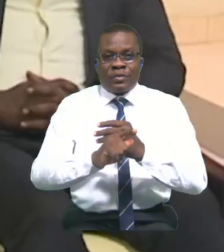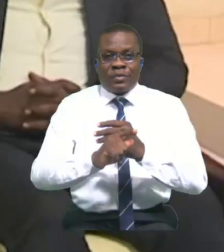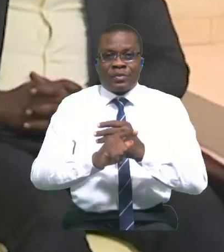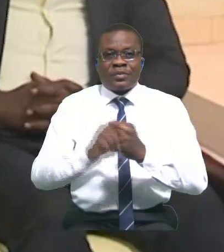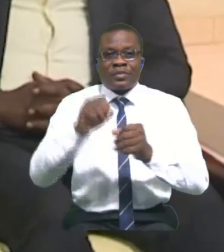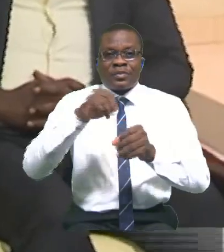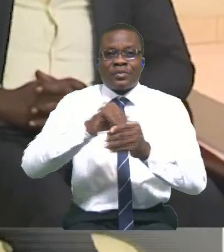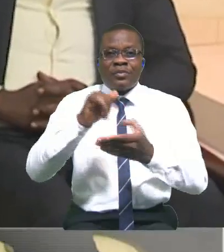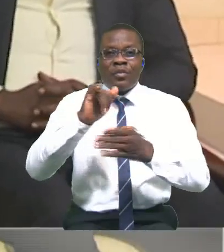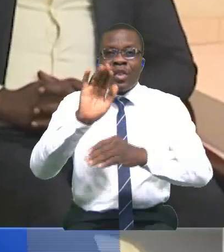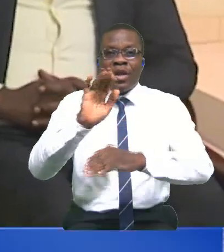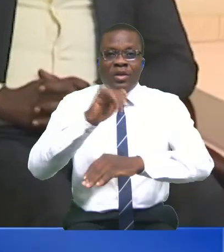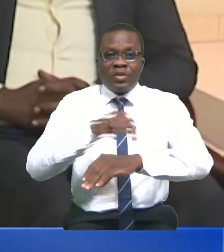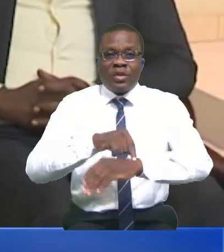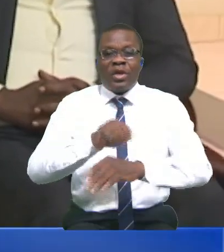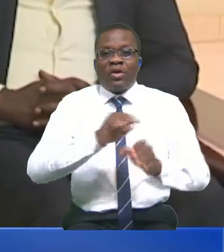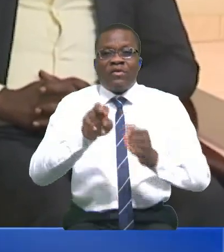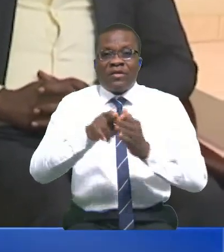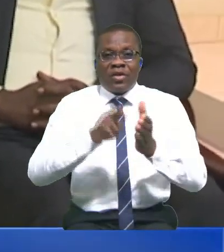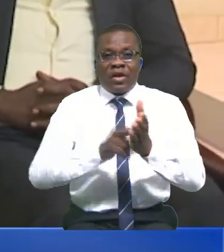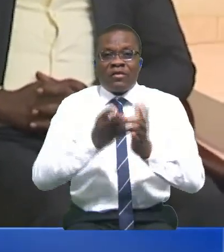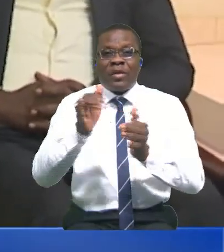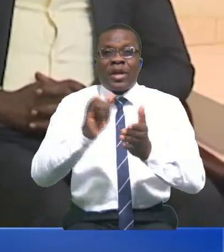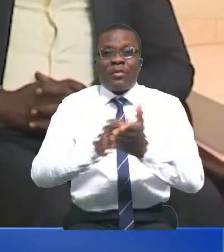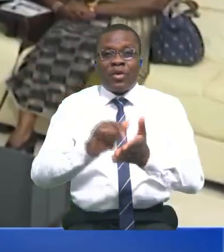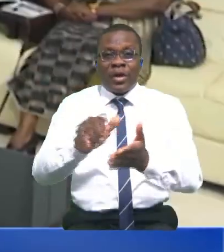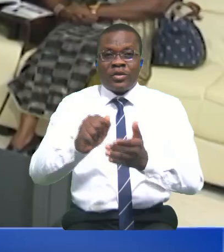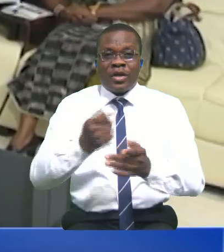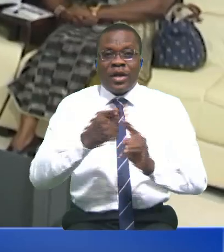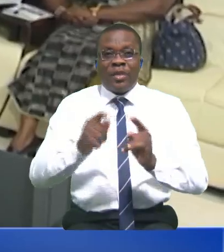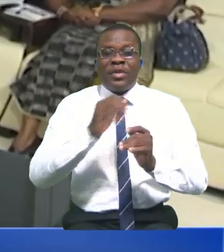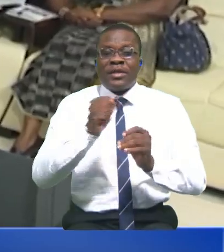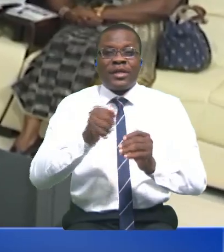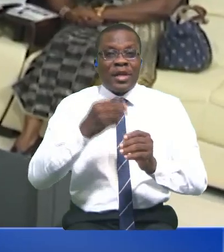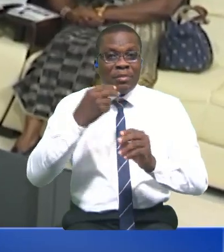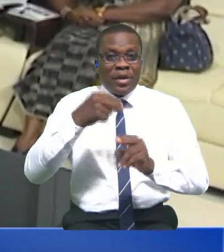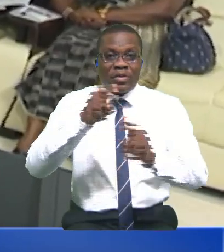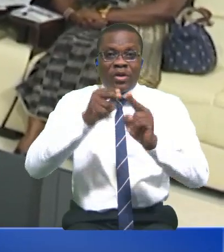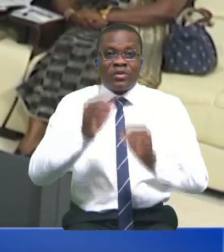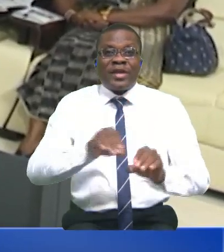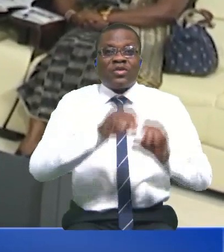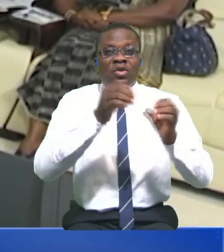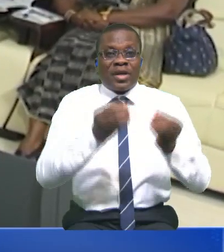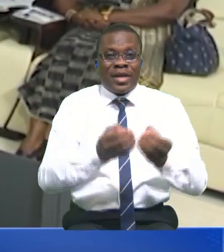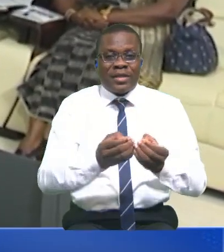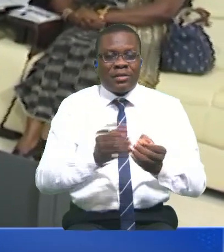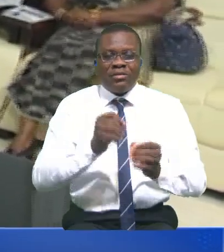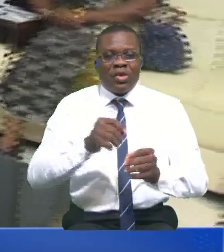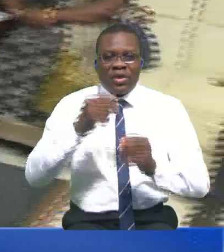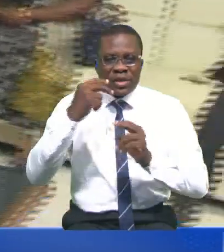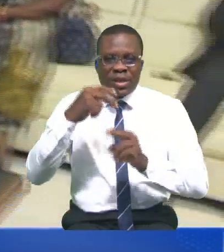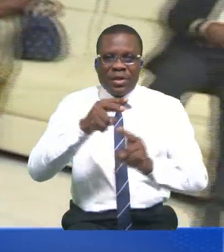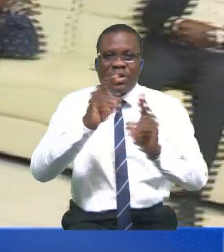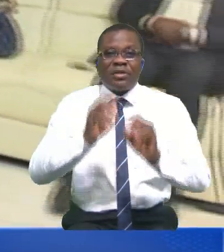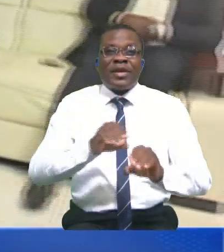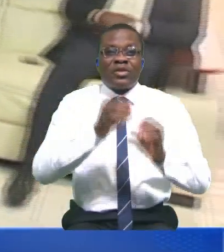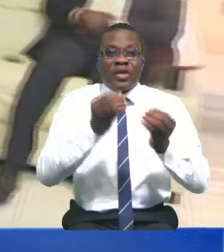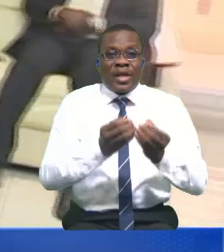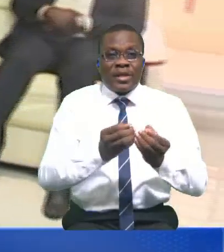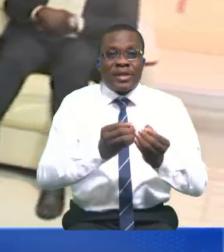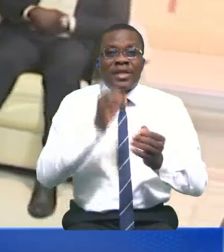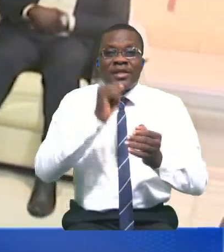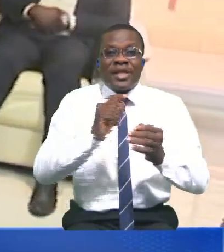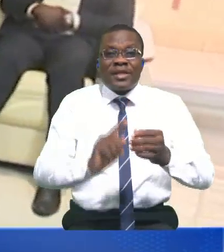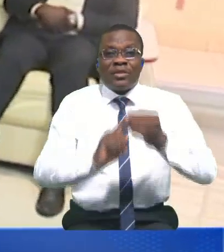temps nous ferons un rapport par rapport à cela mais ce n'est pas de l'observation classique ce n'est pas de l'observation classique et c'est cette